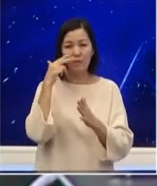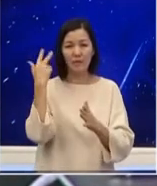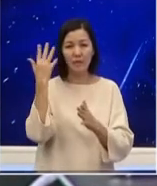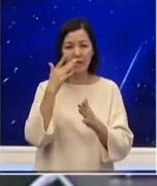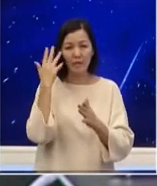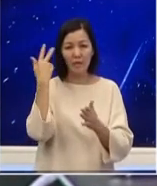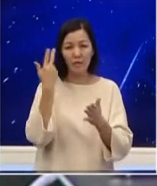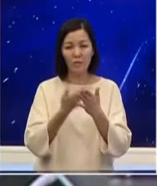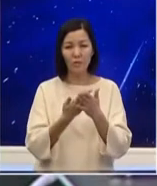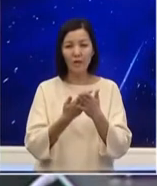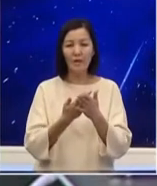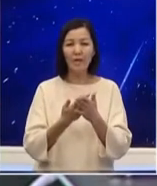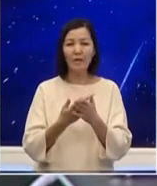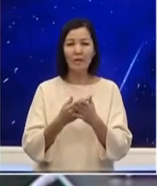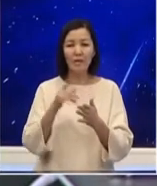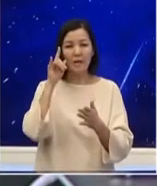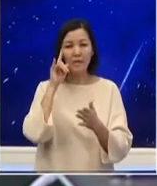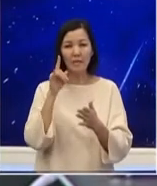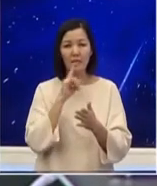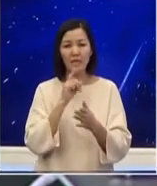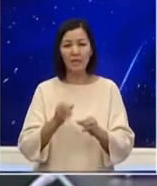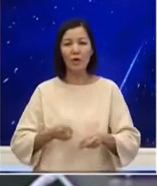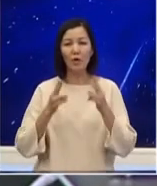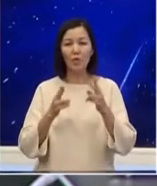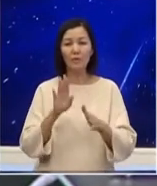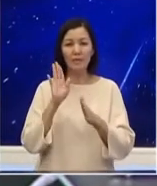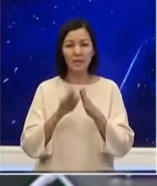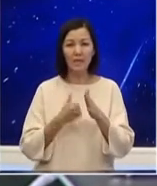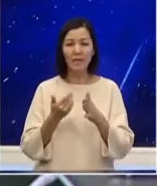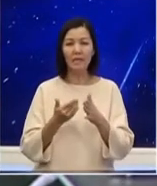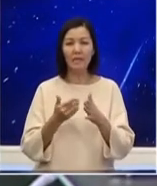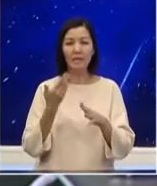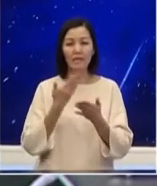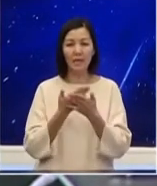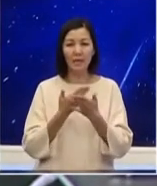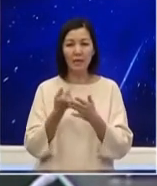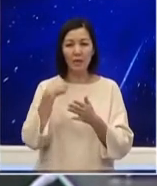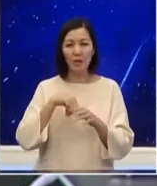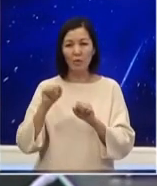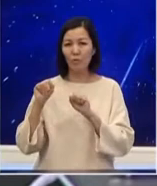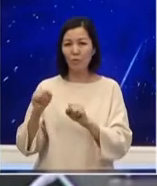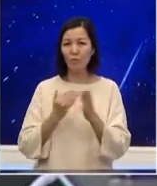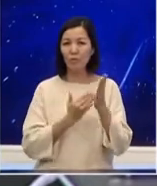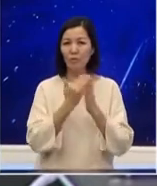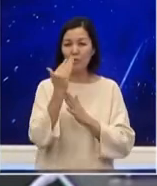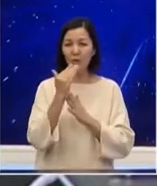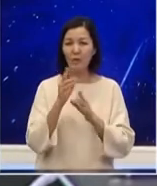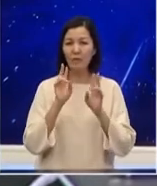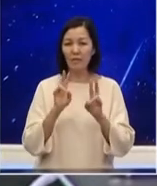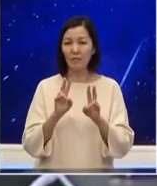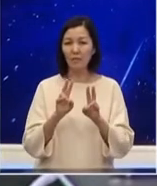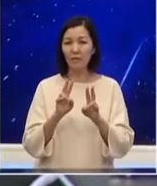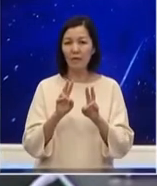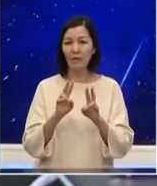жайсыз сезіну сындылар. Бұл отандық өнімнің қауіпсіздігін дәлелдейді. Және иммунитет қалыптастыратын қабілеті өте жоғары. Дегенмен әлі де